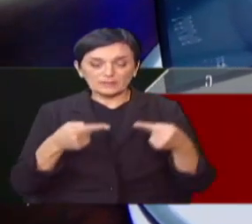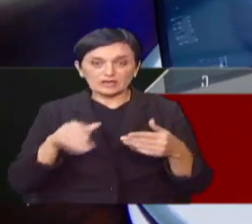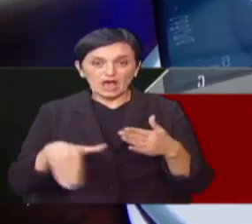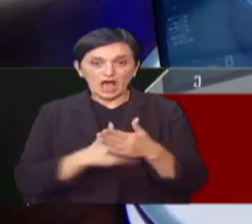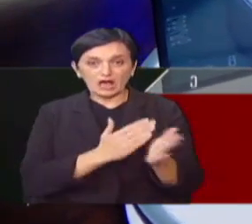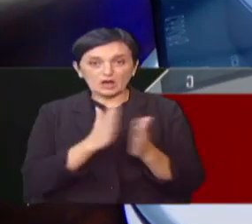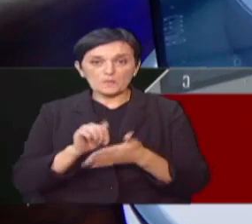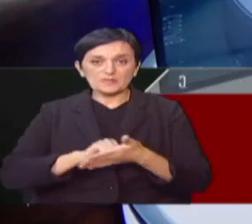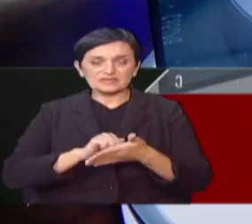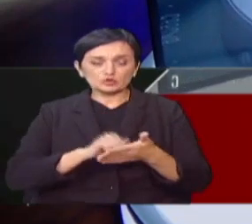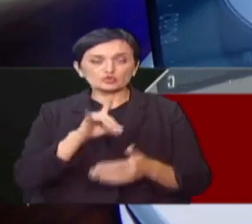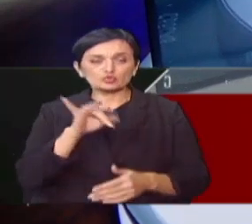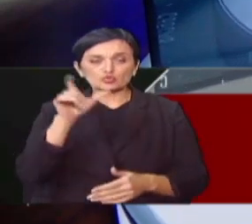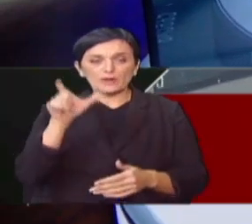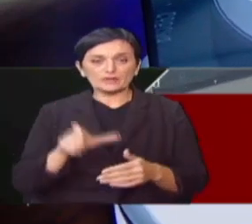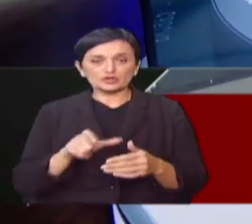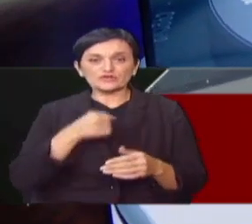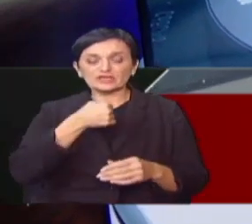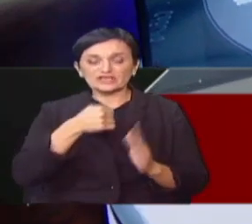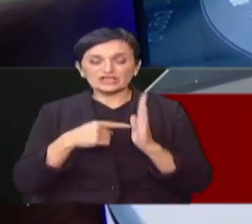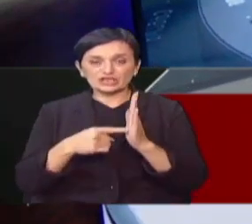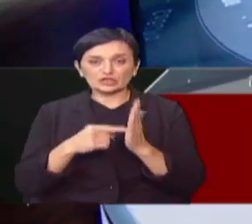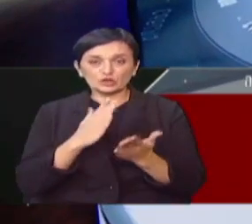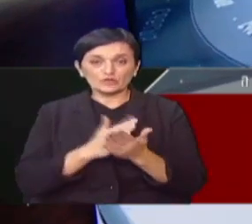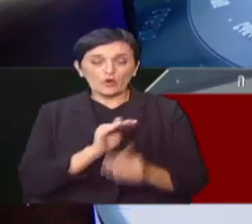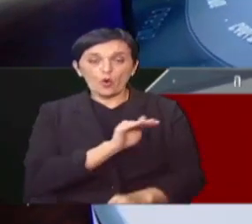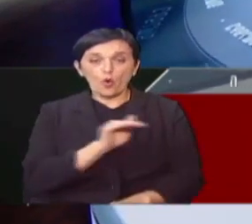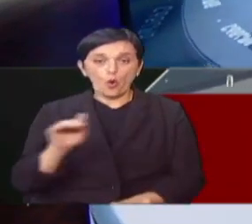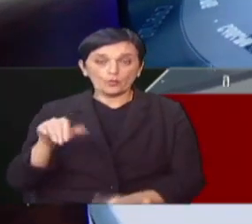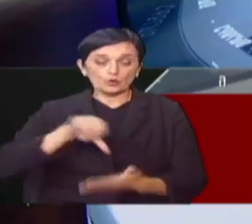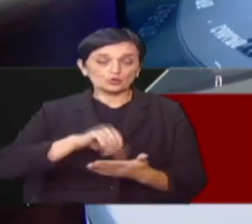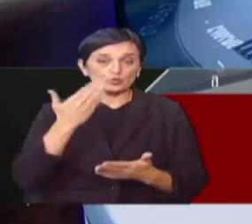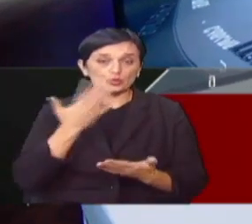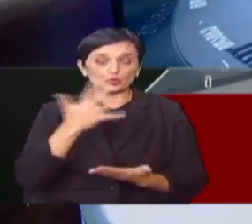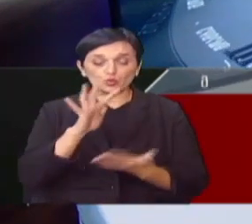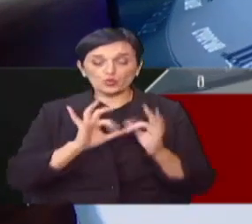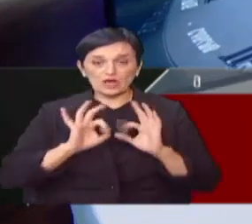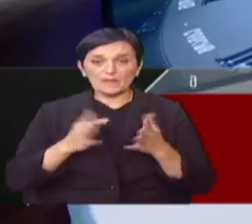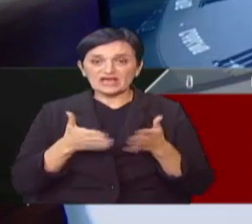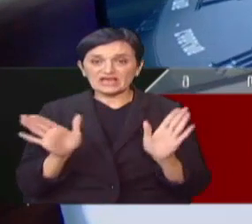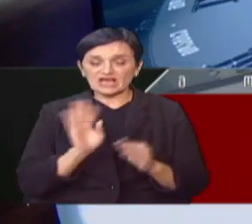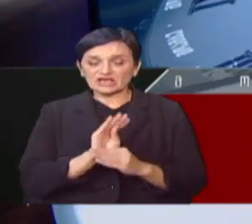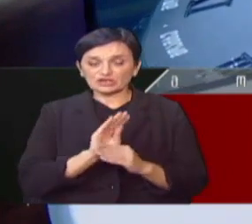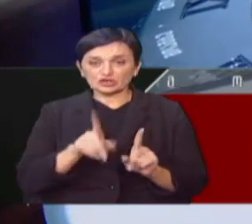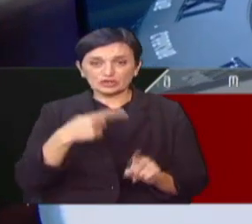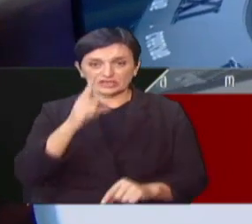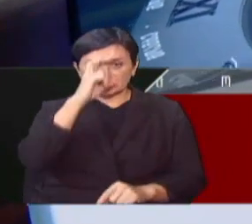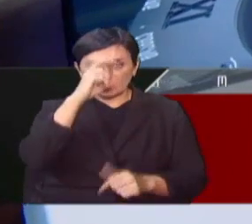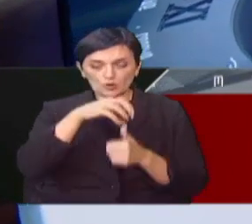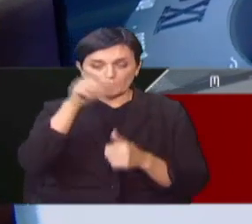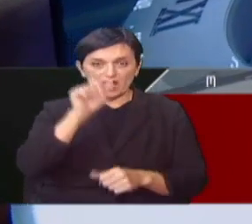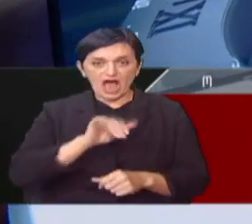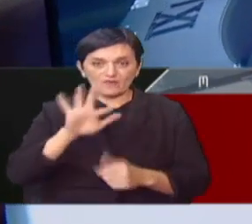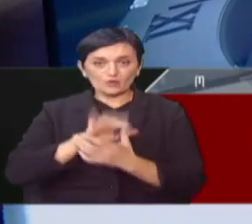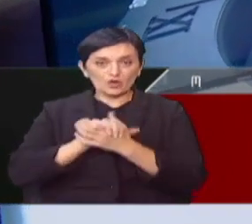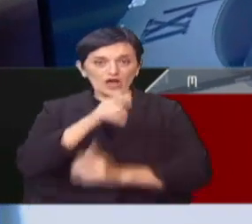ფაზის მიზეზი ამჯერად სალომე ზურაბიშვილთან ჩაწერილი ინტერვიუა ოფიციალურ გამოსვლებსა თუ განცხადებებში ღია კრიტიკის შემდეგ სახელმწიფოს მეთაური